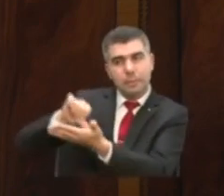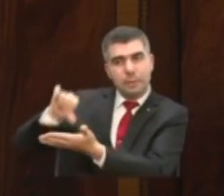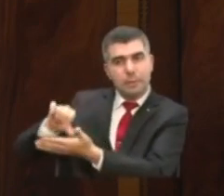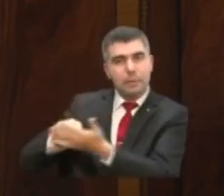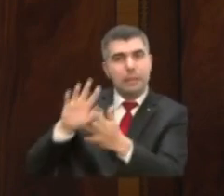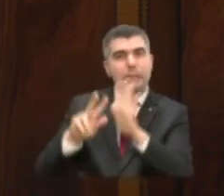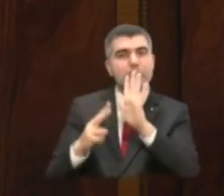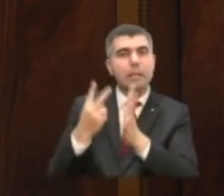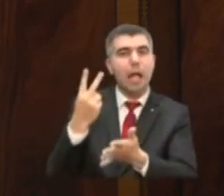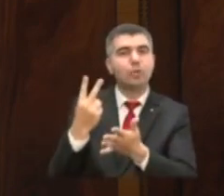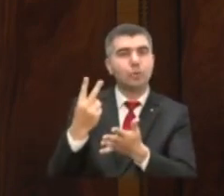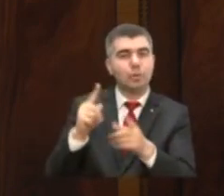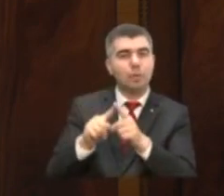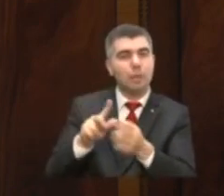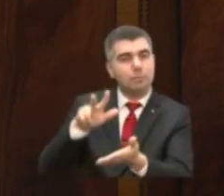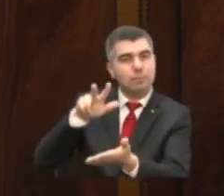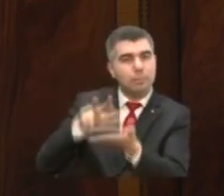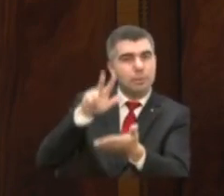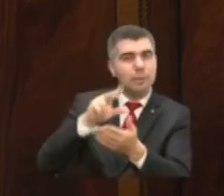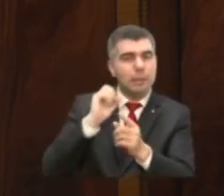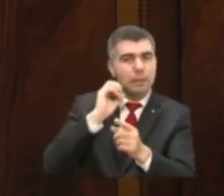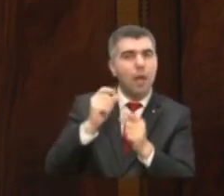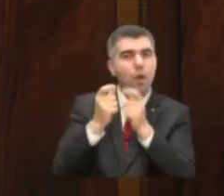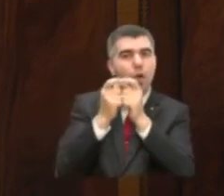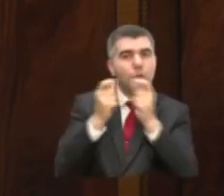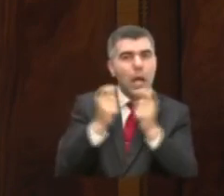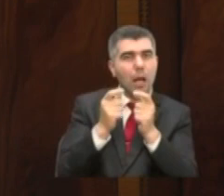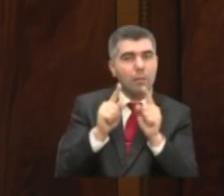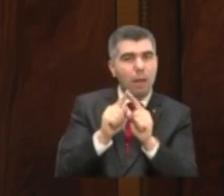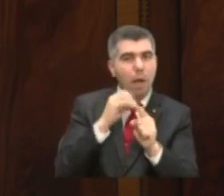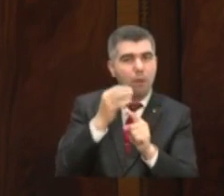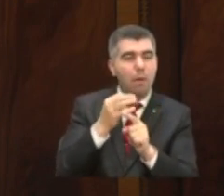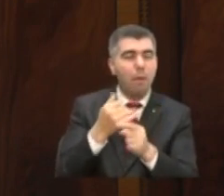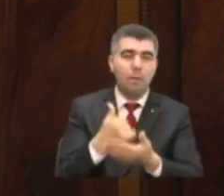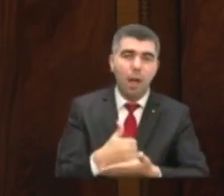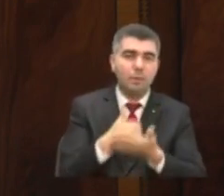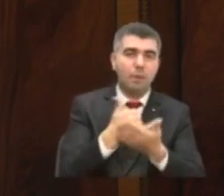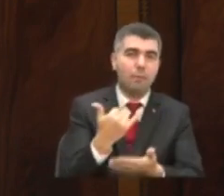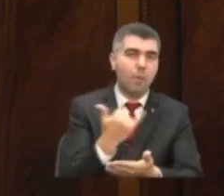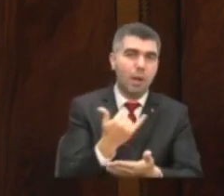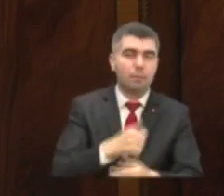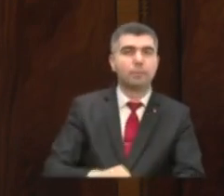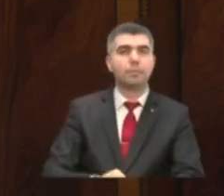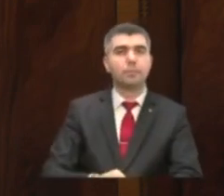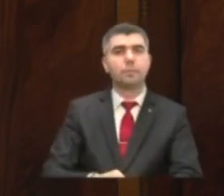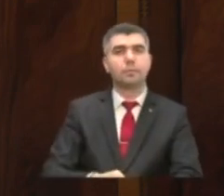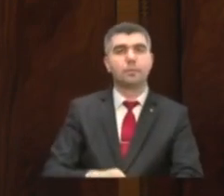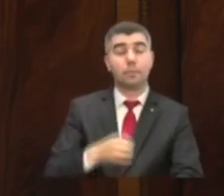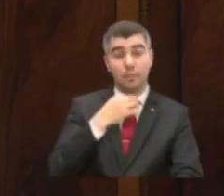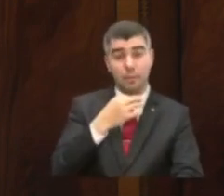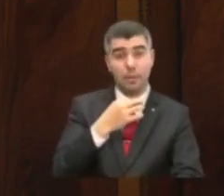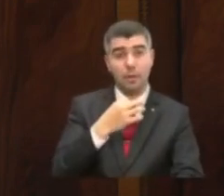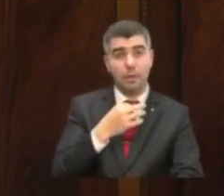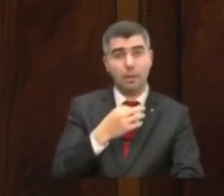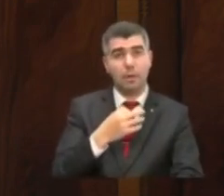المساطر الإدارية ومعالجة مشكل البيروقراطية القاتلة الساحقة. إذا تنعرفوا سيد رئيس الحكومة ما غادي يمكن لكم